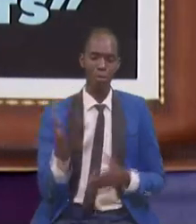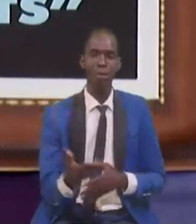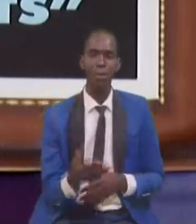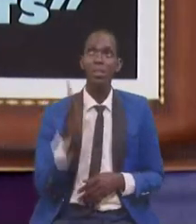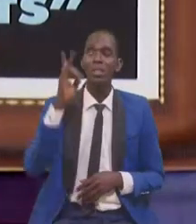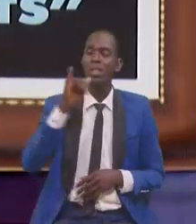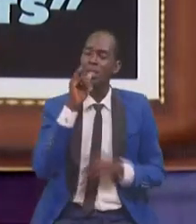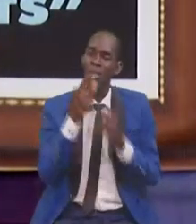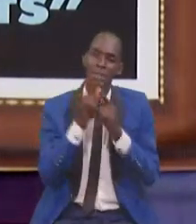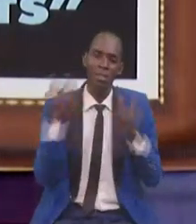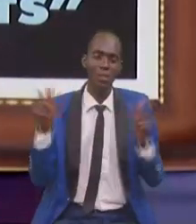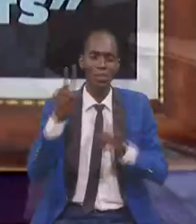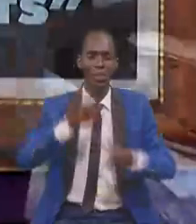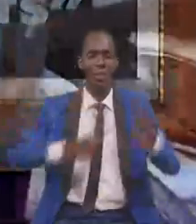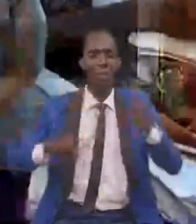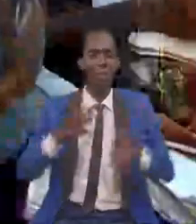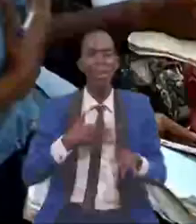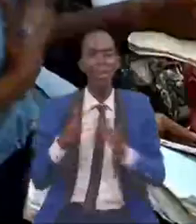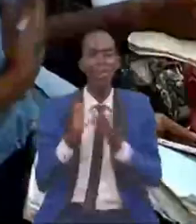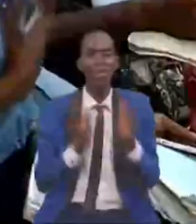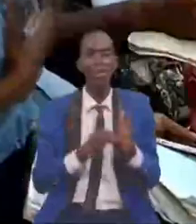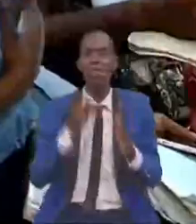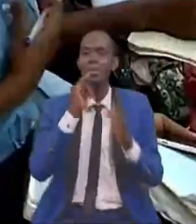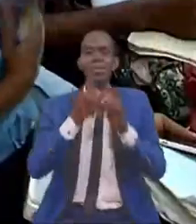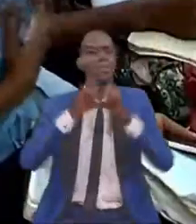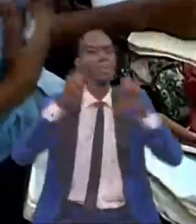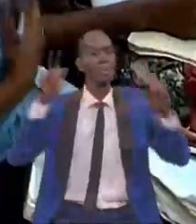grand. Mon Jésus est grand.